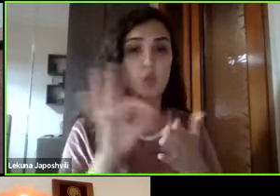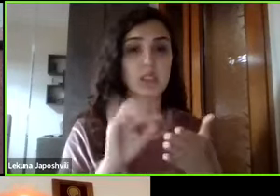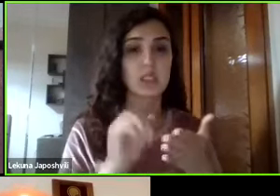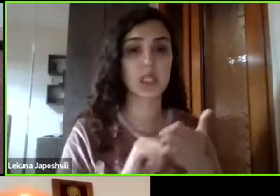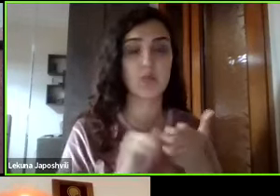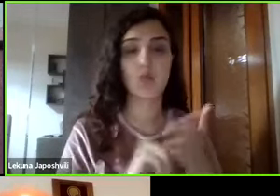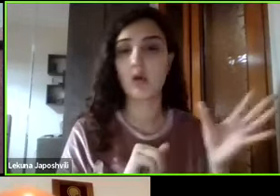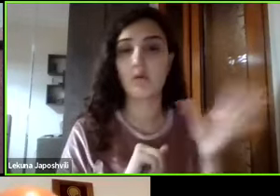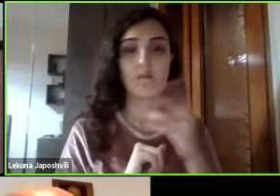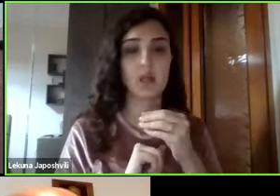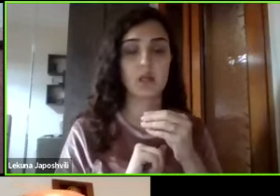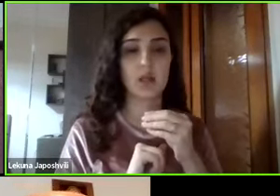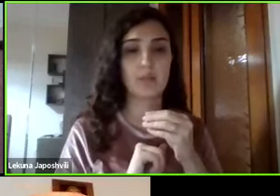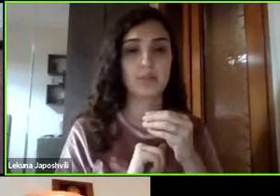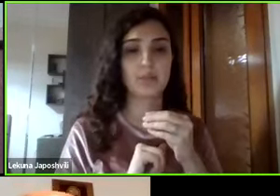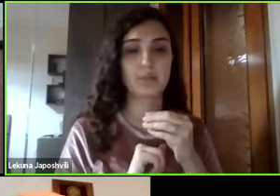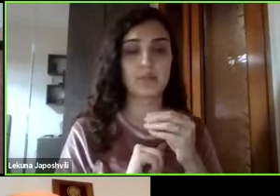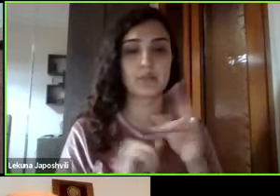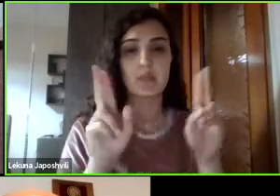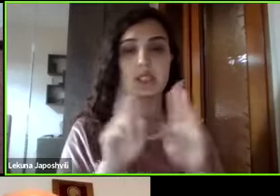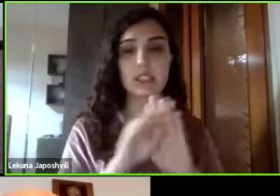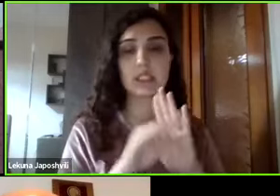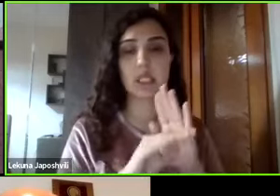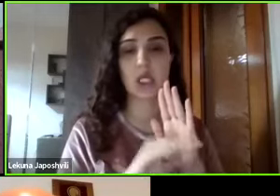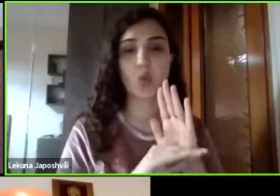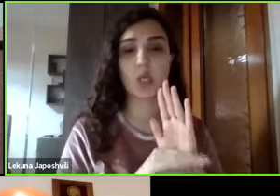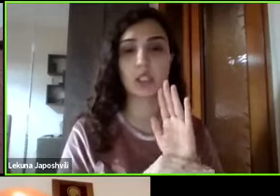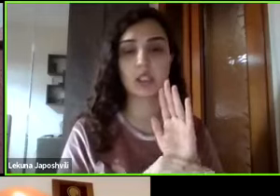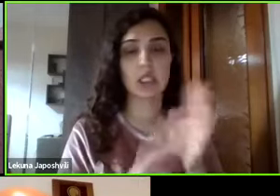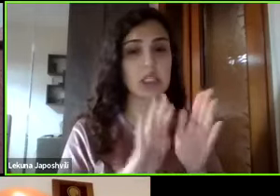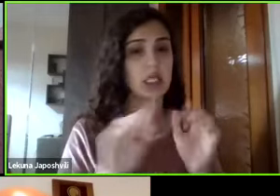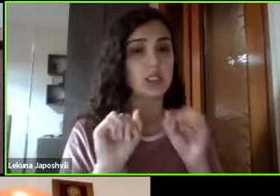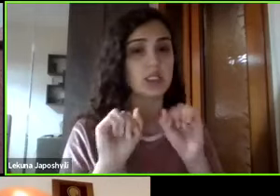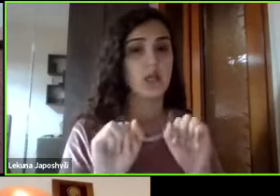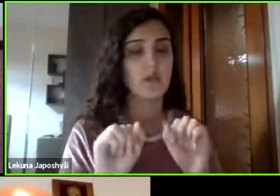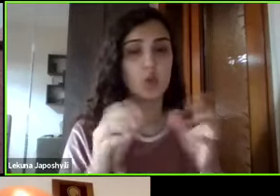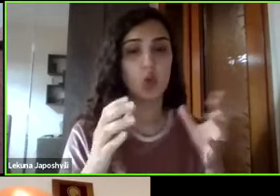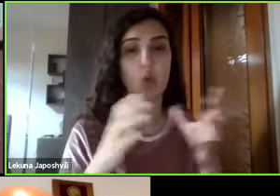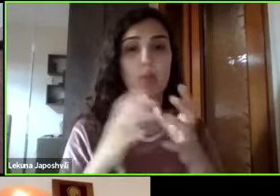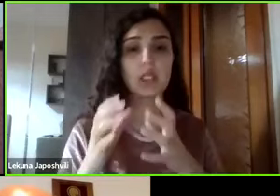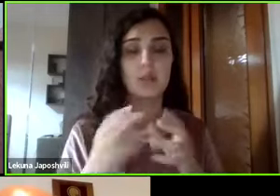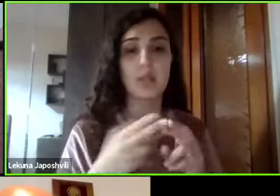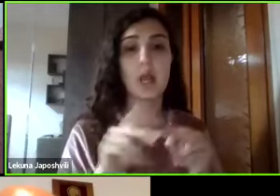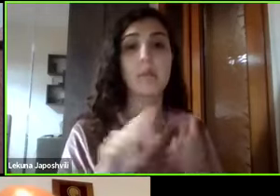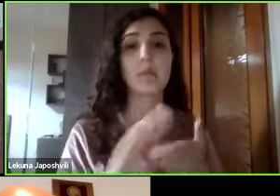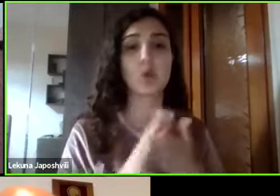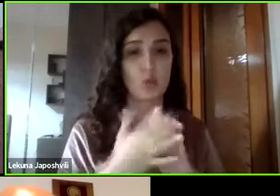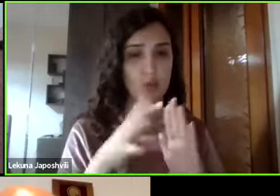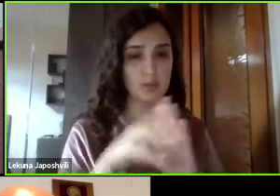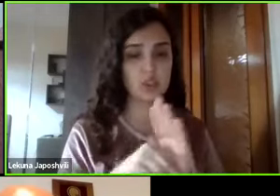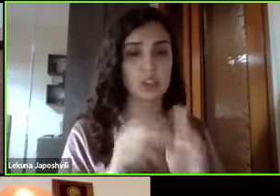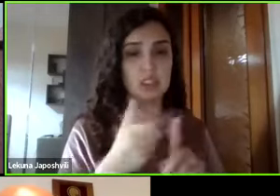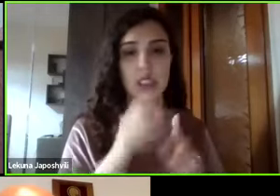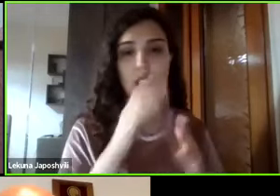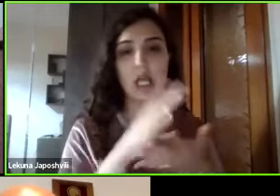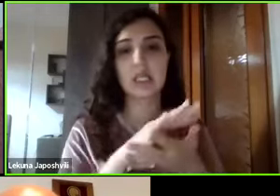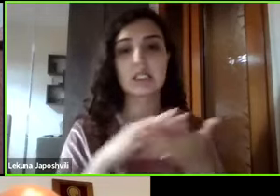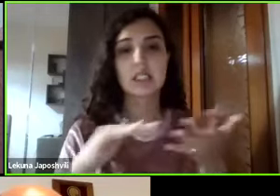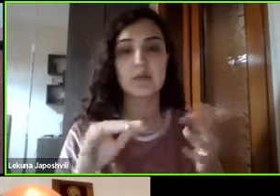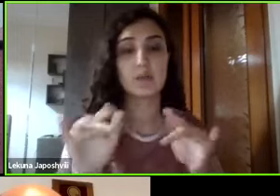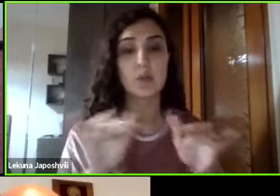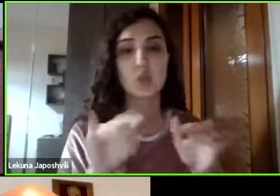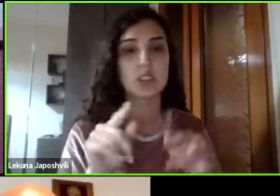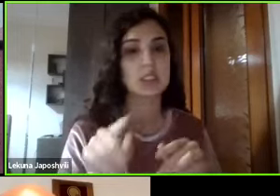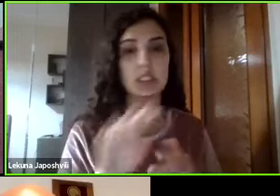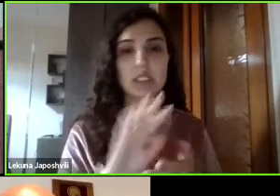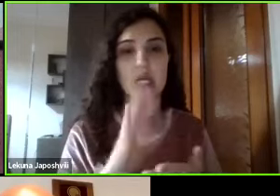mi-a zis, mi-a zis, mi-a zis, mi-a zis, mi-a zis, mi-a zis, mi-a zis, mi-a zis, mi-a zis,